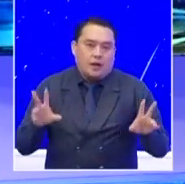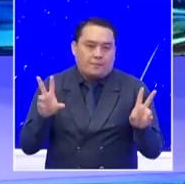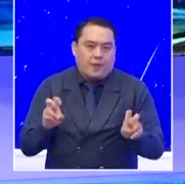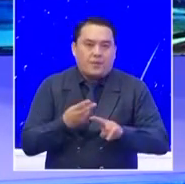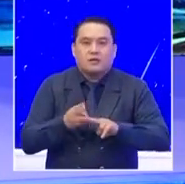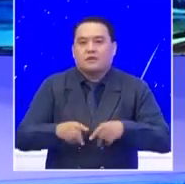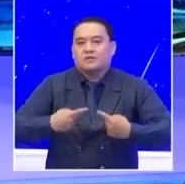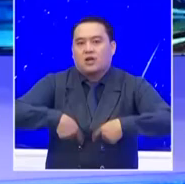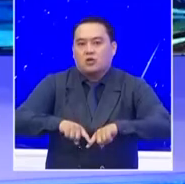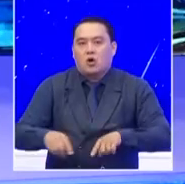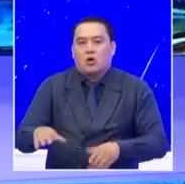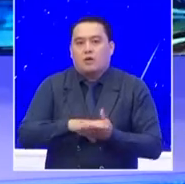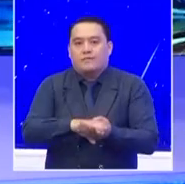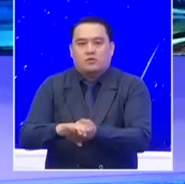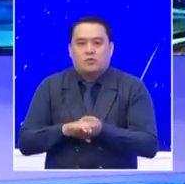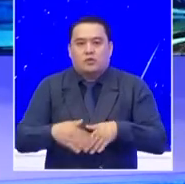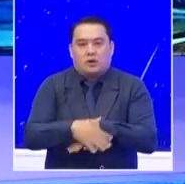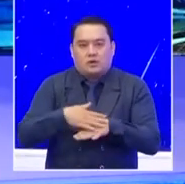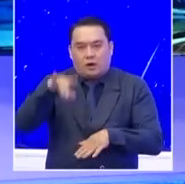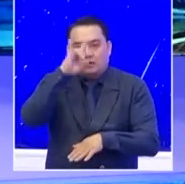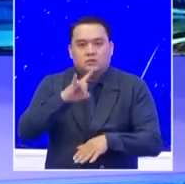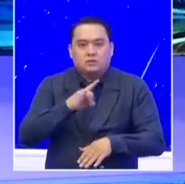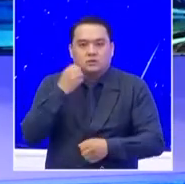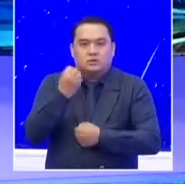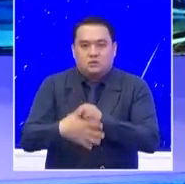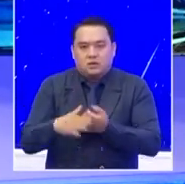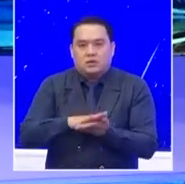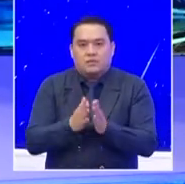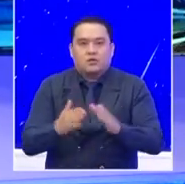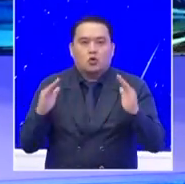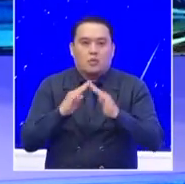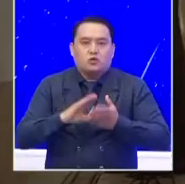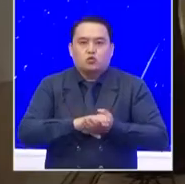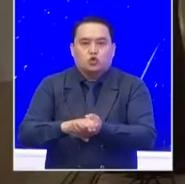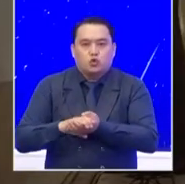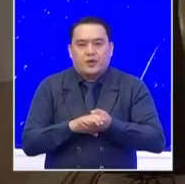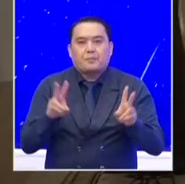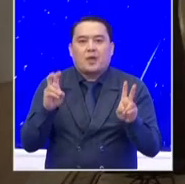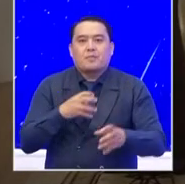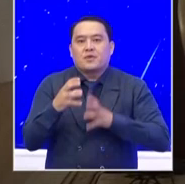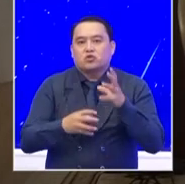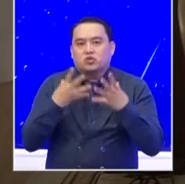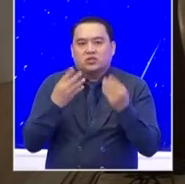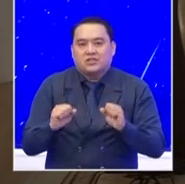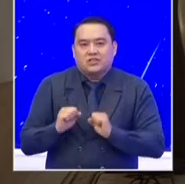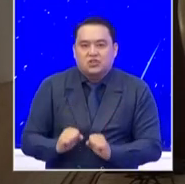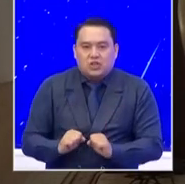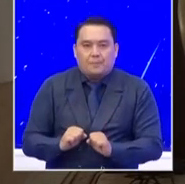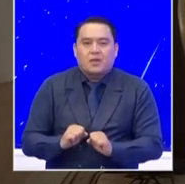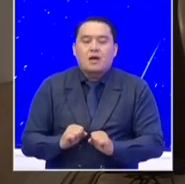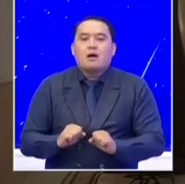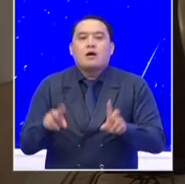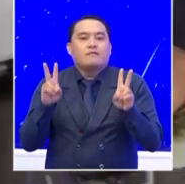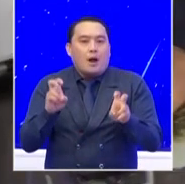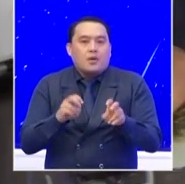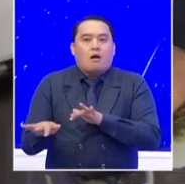организованная сотрудниками областной ассамблеи народа Казахстана и Центра общественного согласия «Дома дружбы» в честь Международного дня защиты детей. В